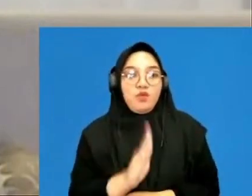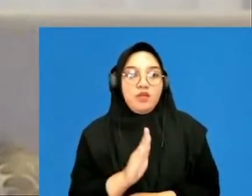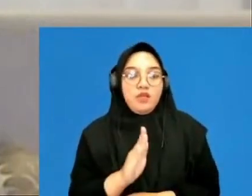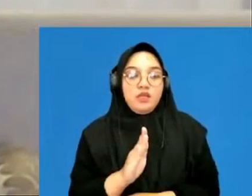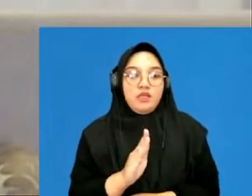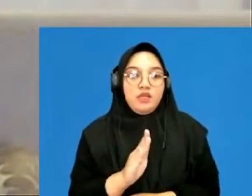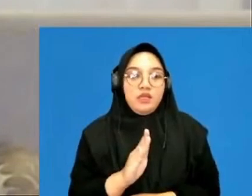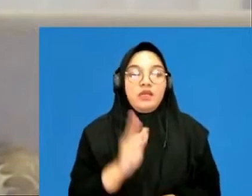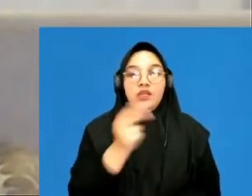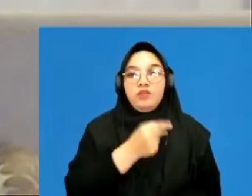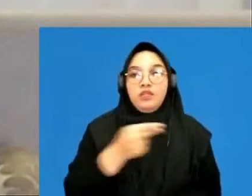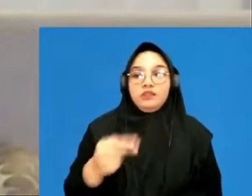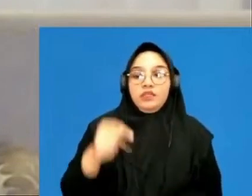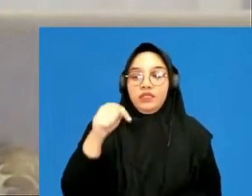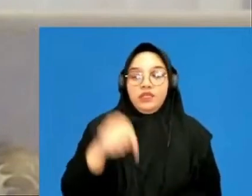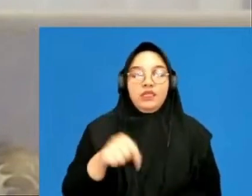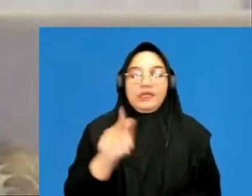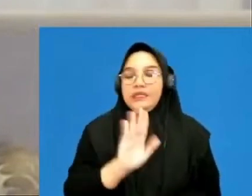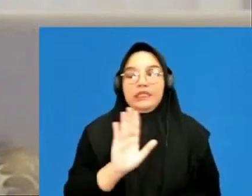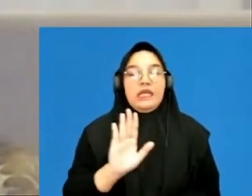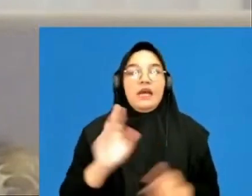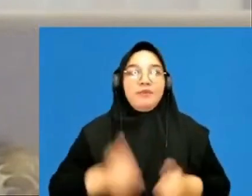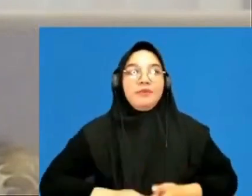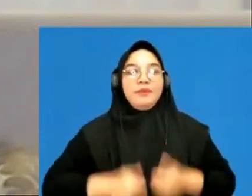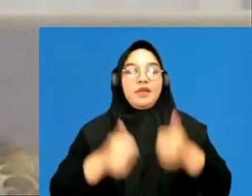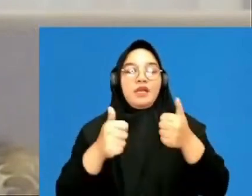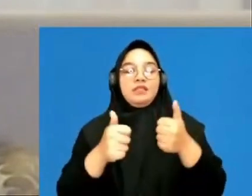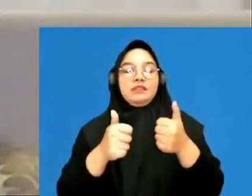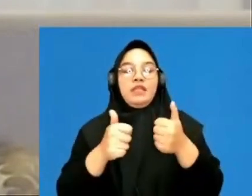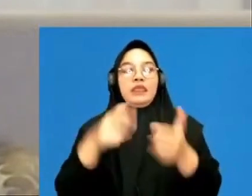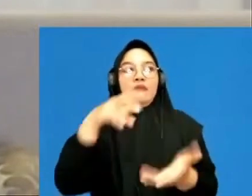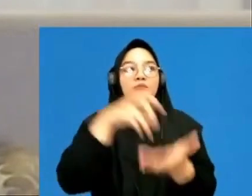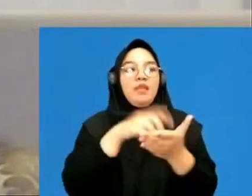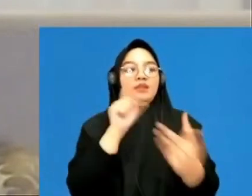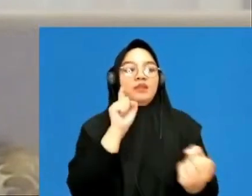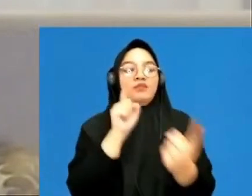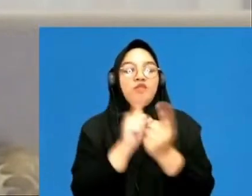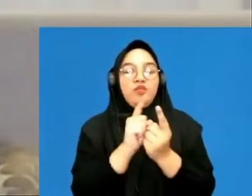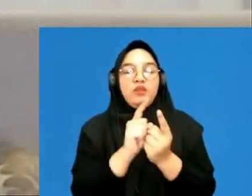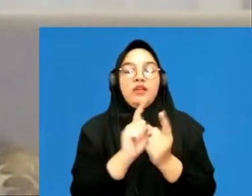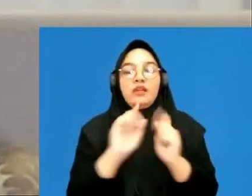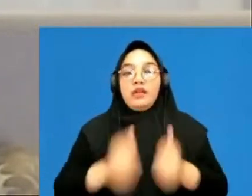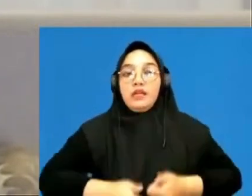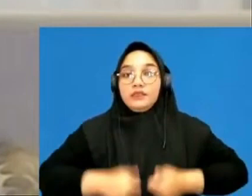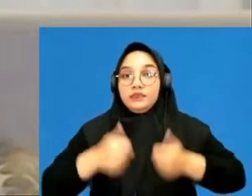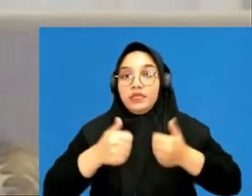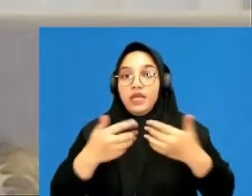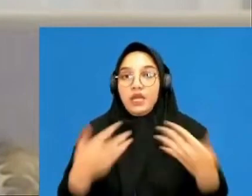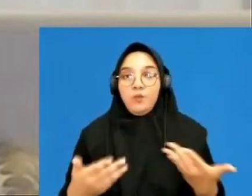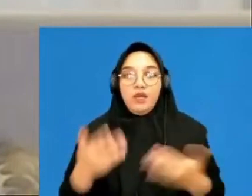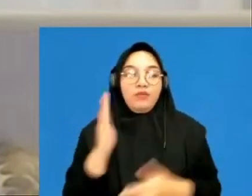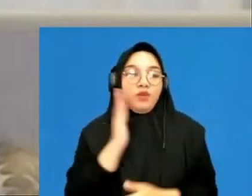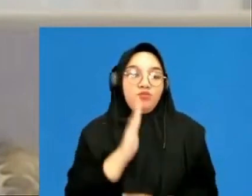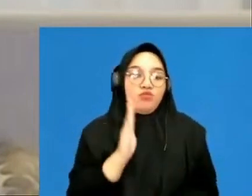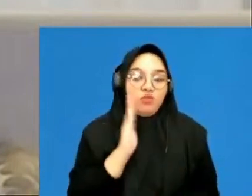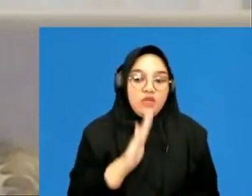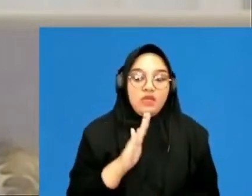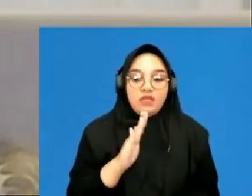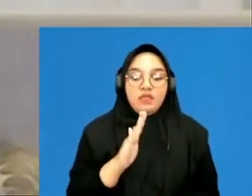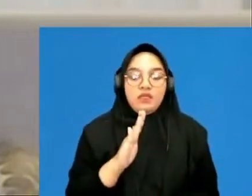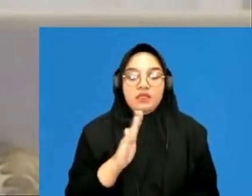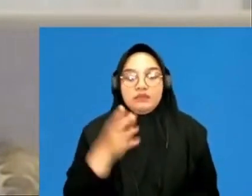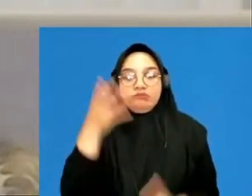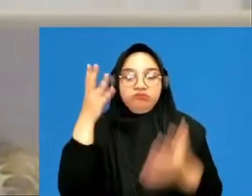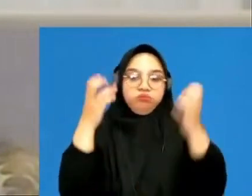tidak berhasil menemukan tempatnya di dunia ini Maka hasilnya adalah para pemuda yang frustrasi